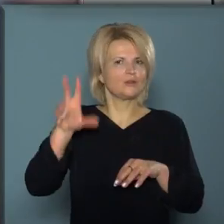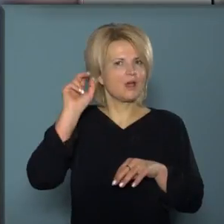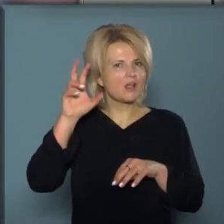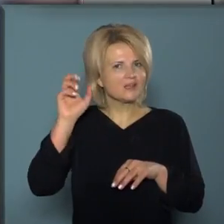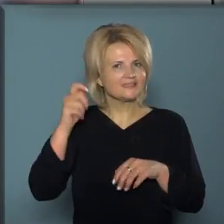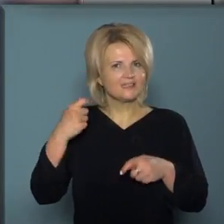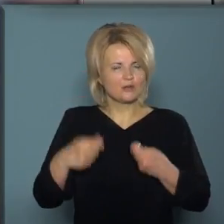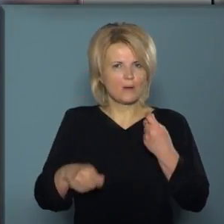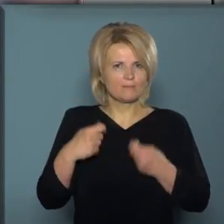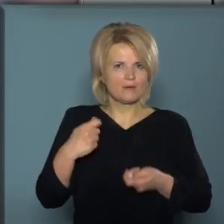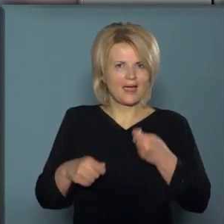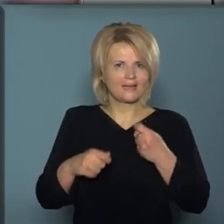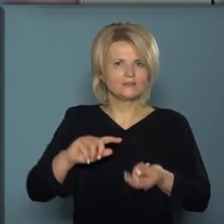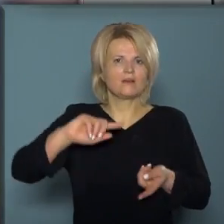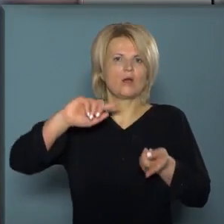végighallgatni a kampányt,